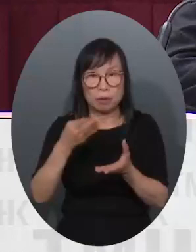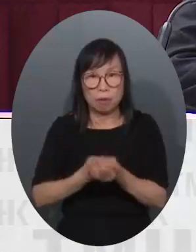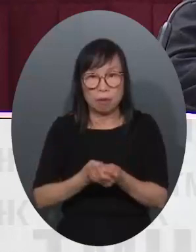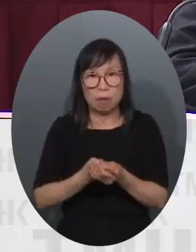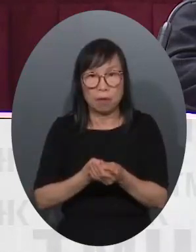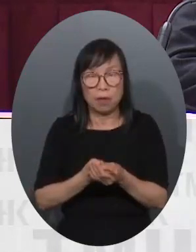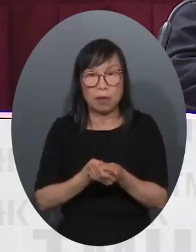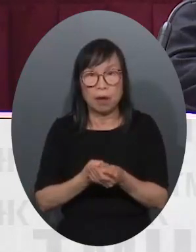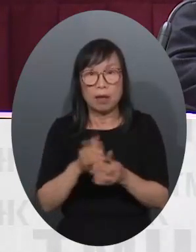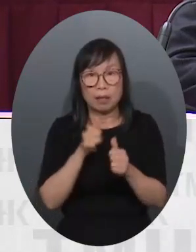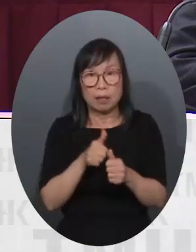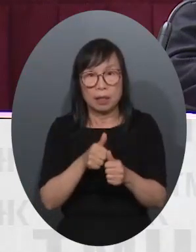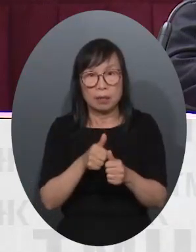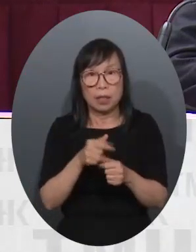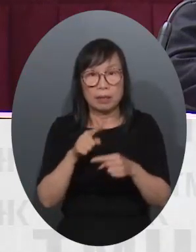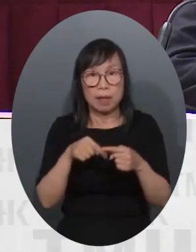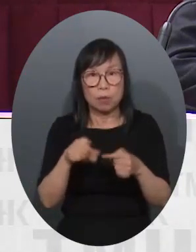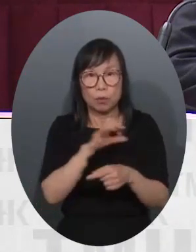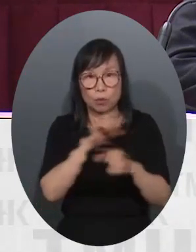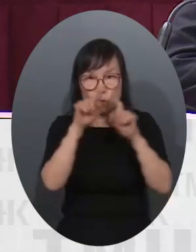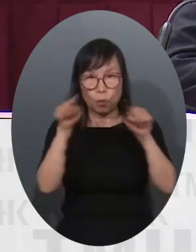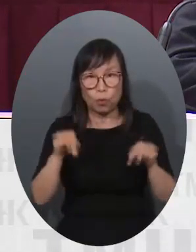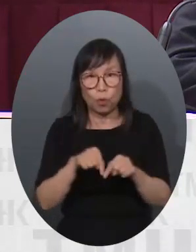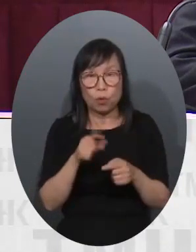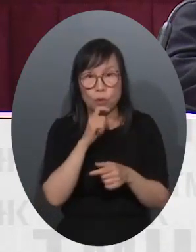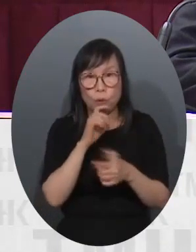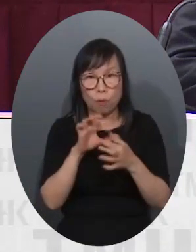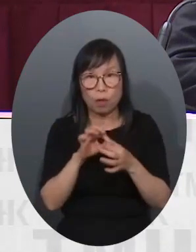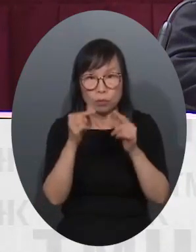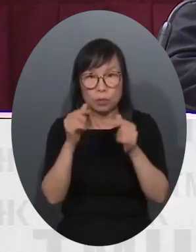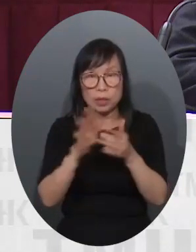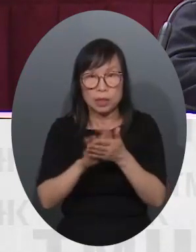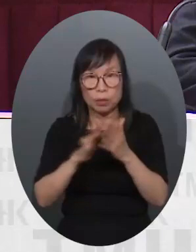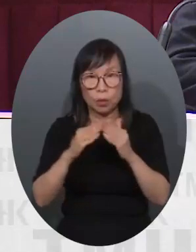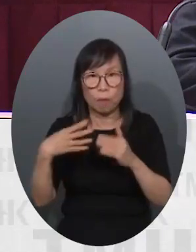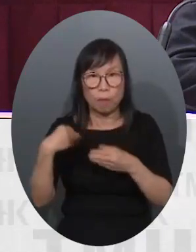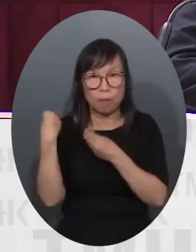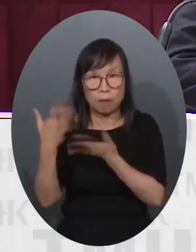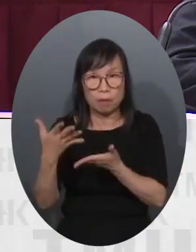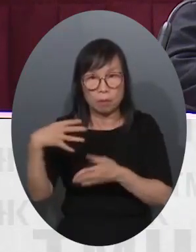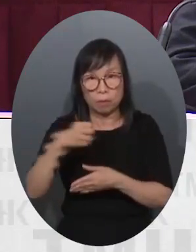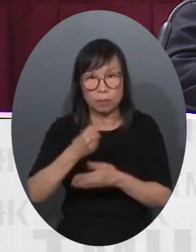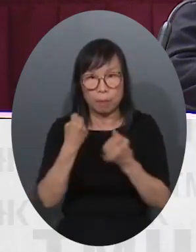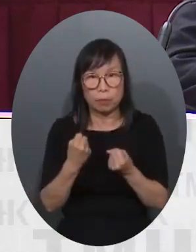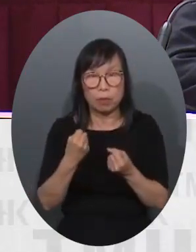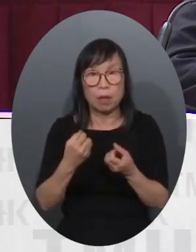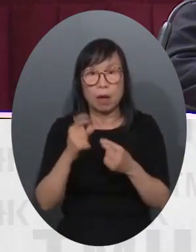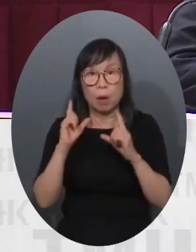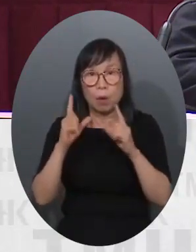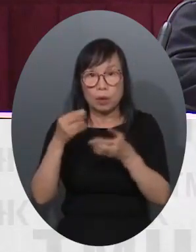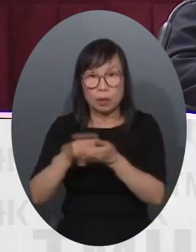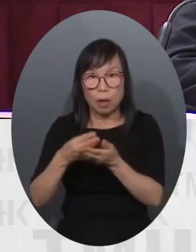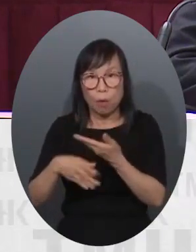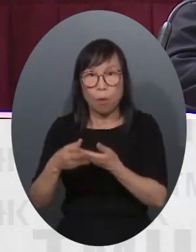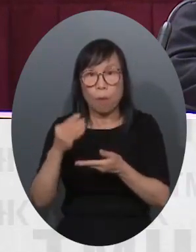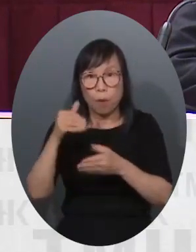即按照載於大會通告有關向董事局授予一般授權，以回購公司股份